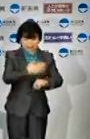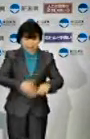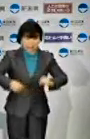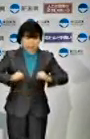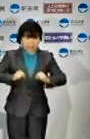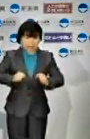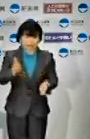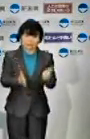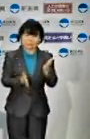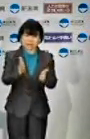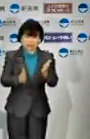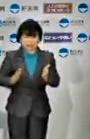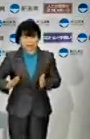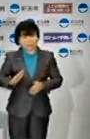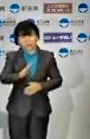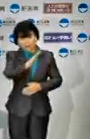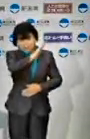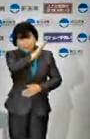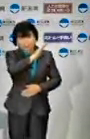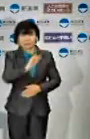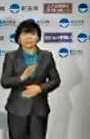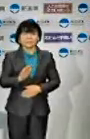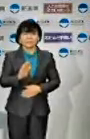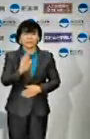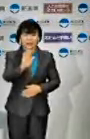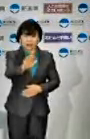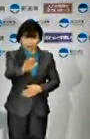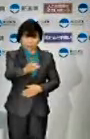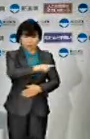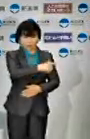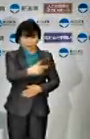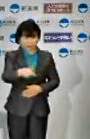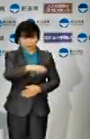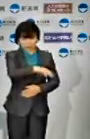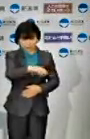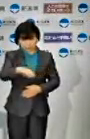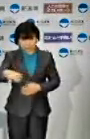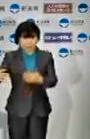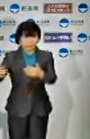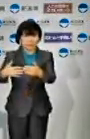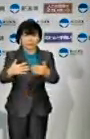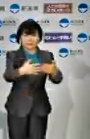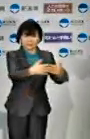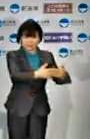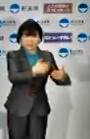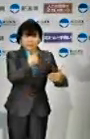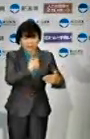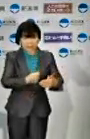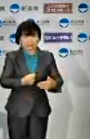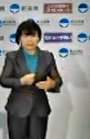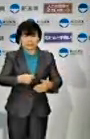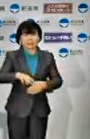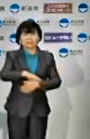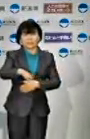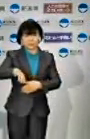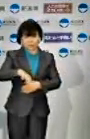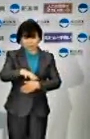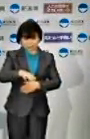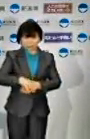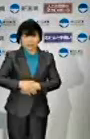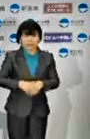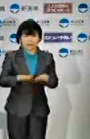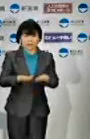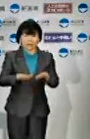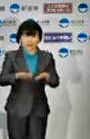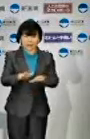めていくというところはこれからも引き続きいろんな取り組みを進めていきたい分野でありますが、今